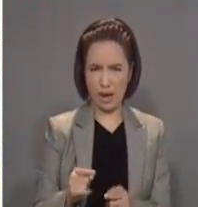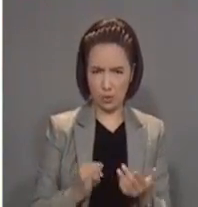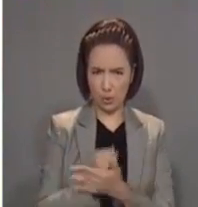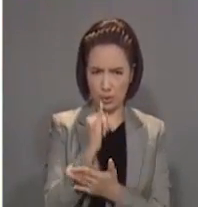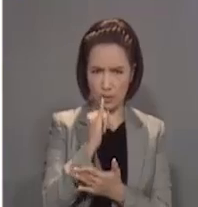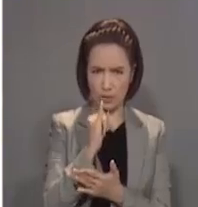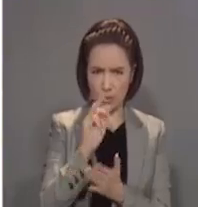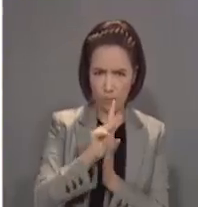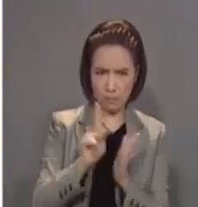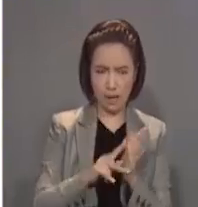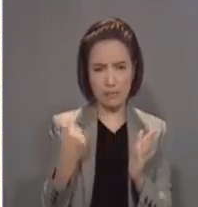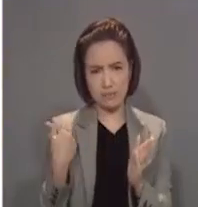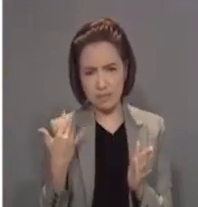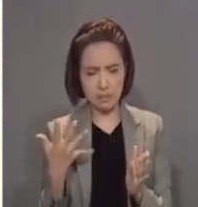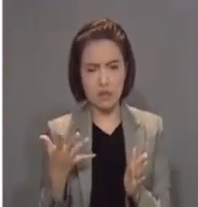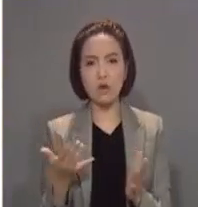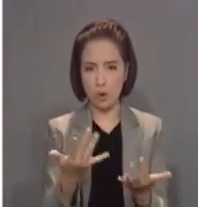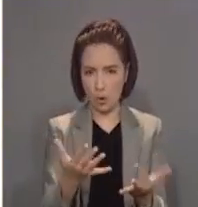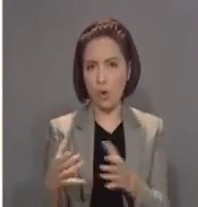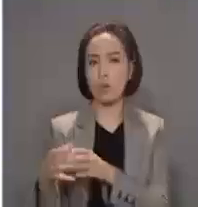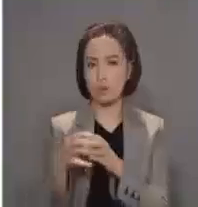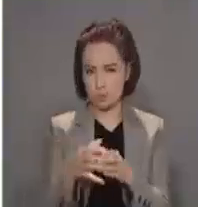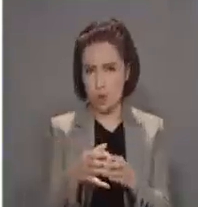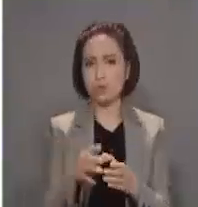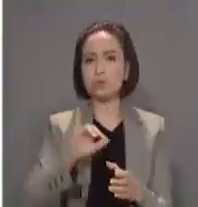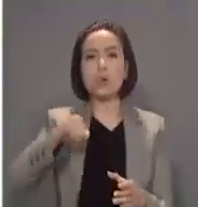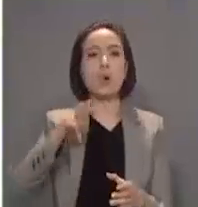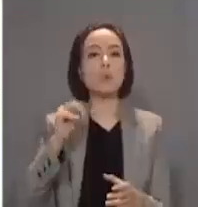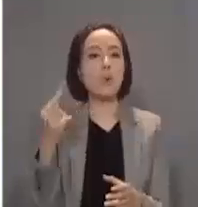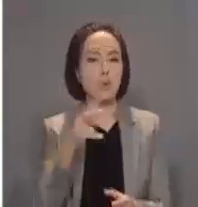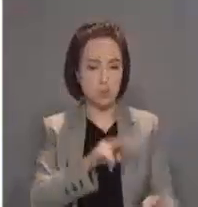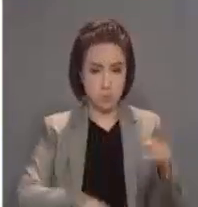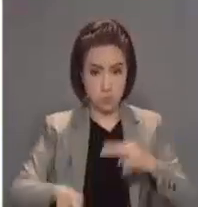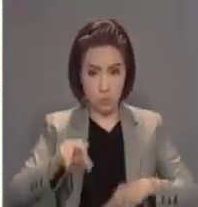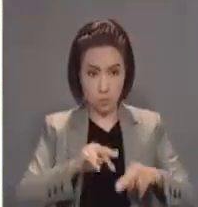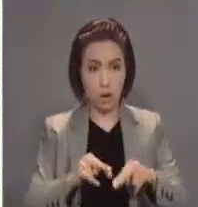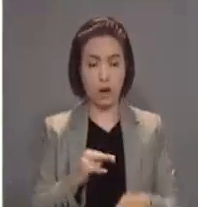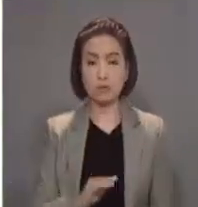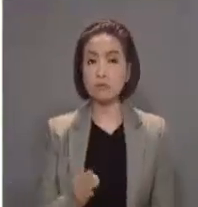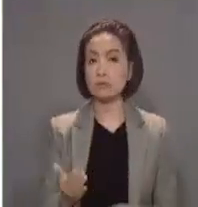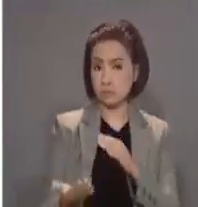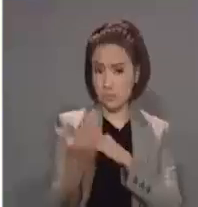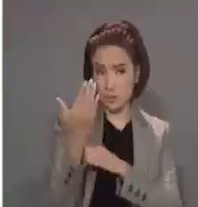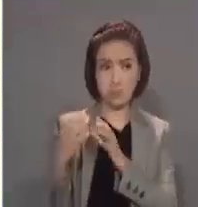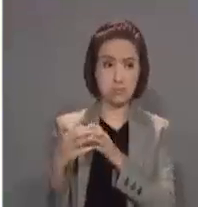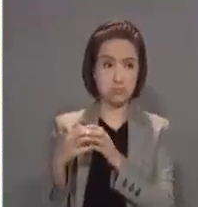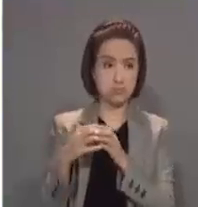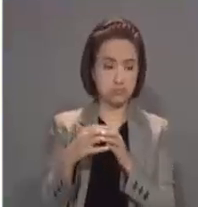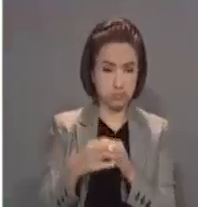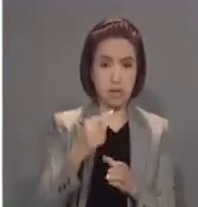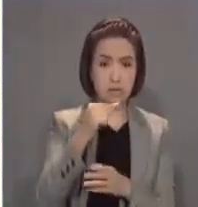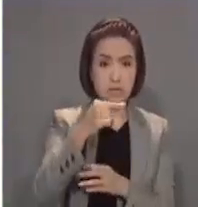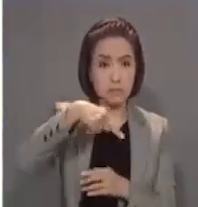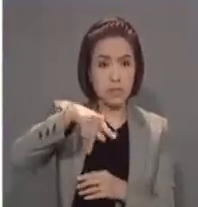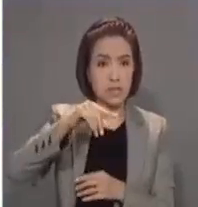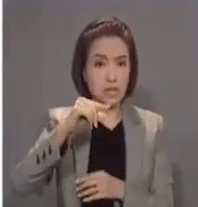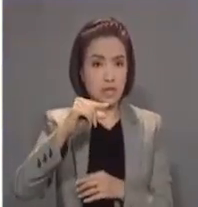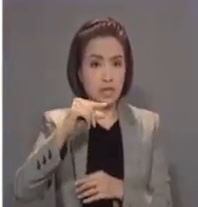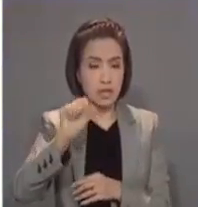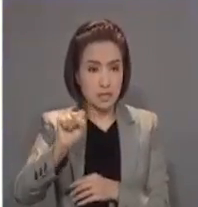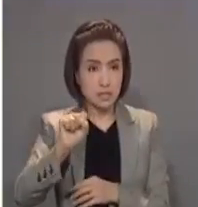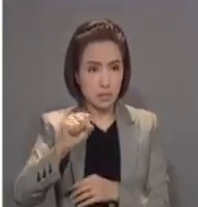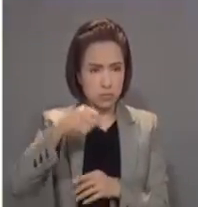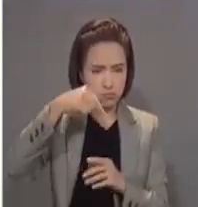เมื่อช่วงสายที่ผ่านมาครับเจ้าหน้าที่หน่วยป้องกันรักษาป่ารอย.4ภูเรือจังหวัดเลยได้เข้าจับพิกัดด้วยเครื่อง GPS ภายในพื้น